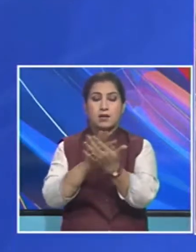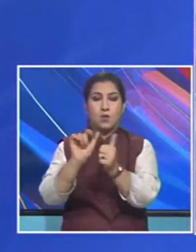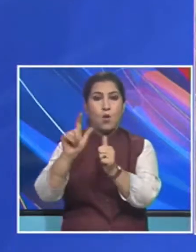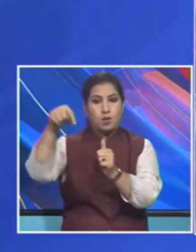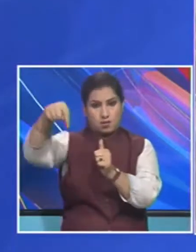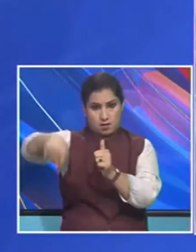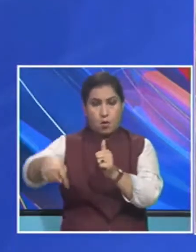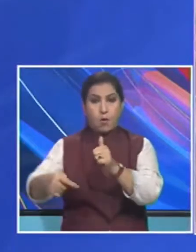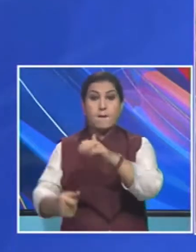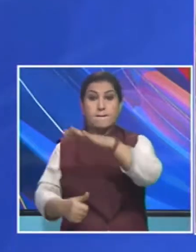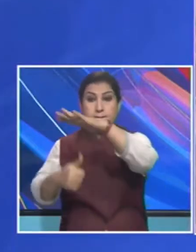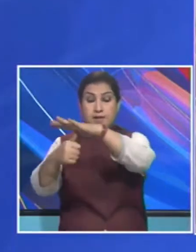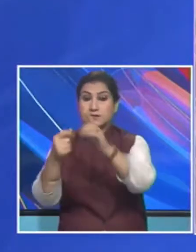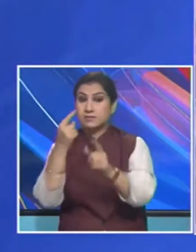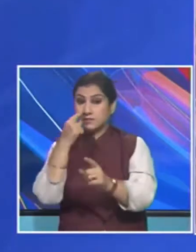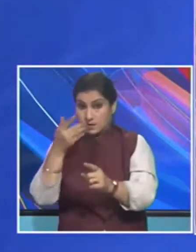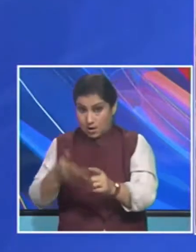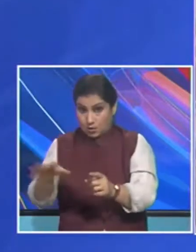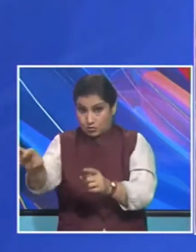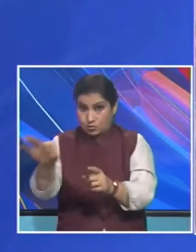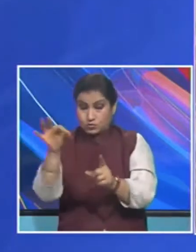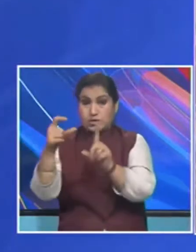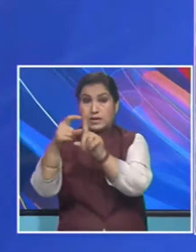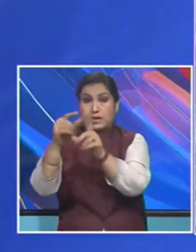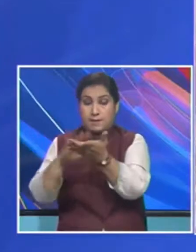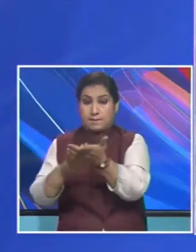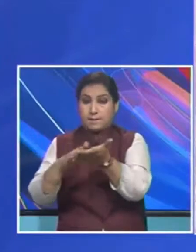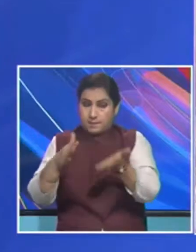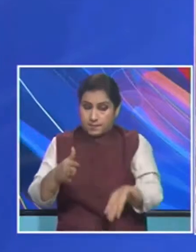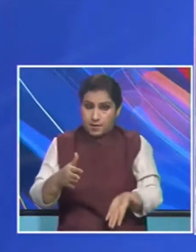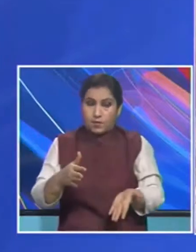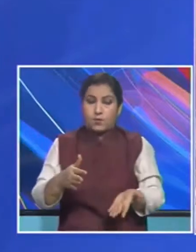निवर्तमान राष्ट्रपति और नवनिर्वाचित राष्ट्रपति